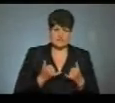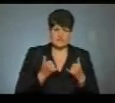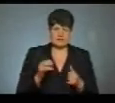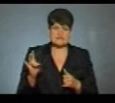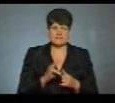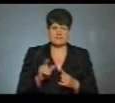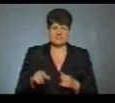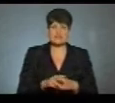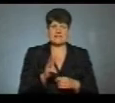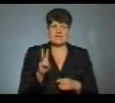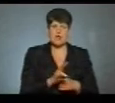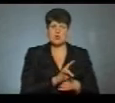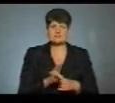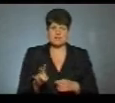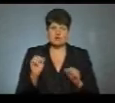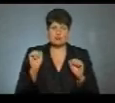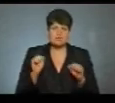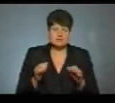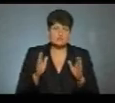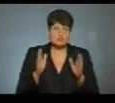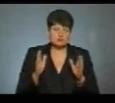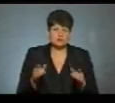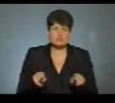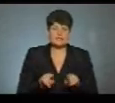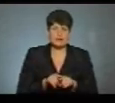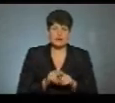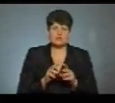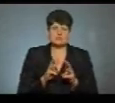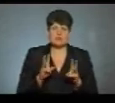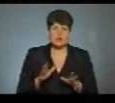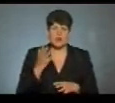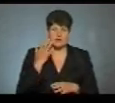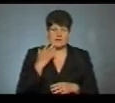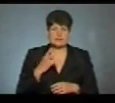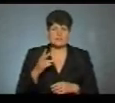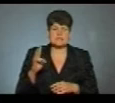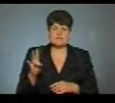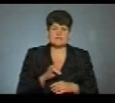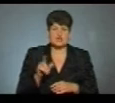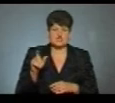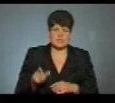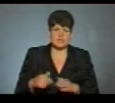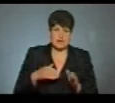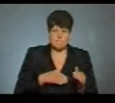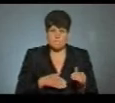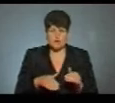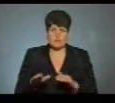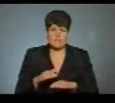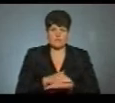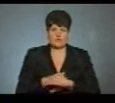священники освячувати. Можливо, відбудеться таке освячення, коли священик пройде